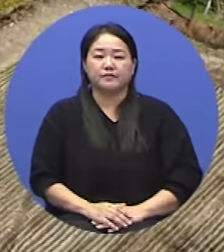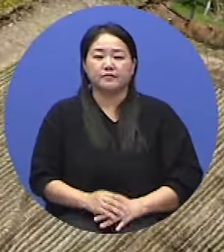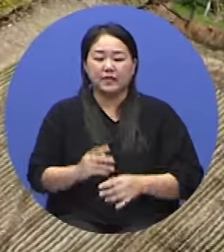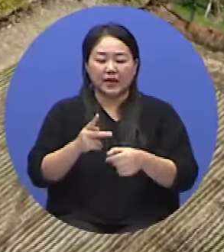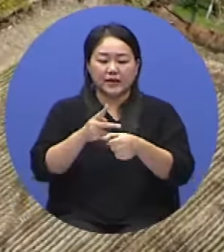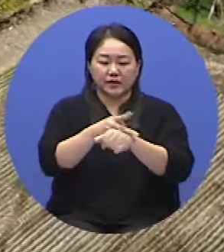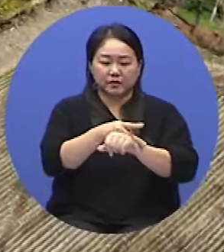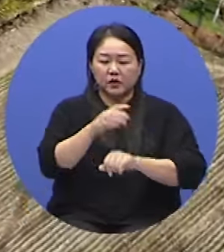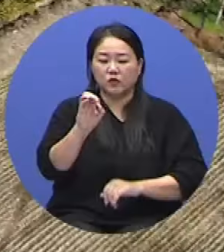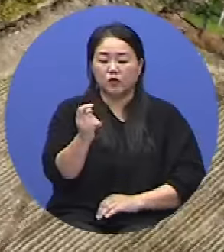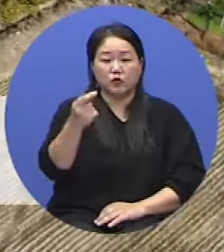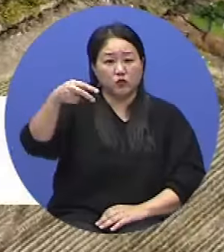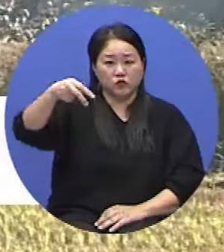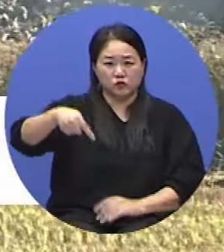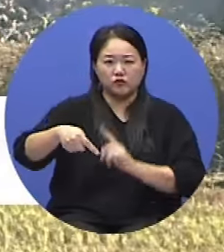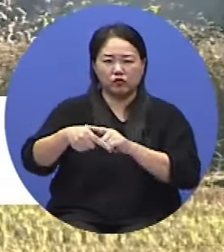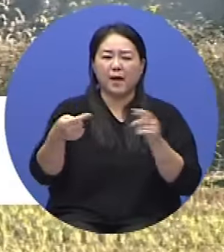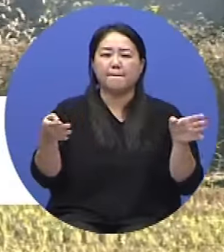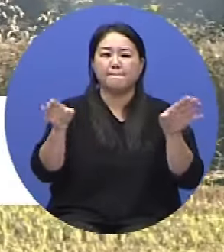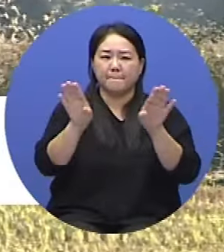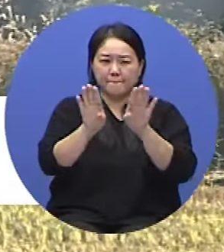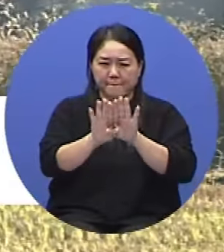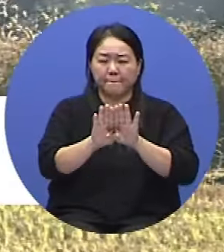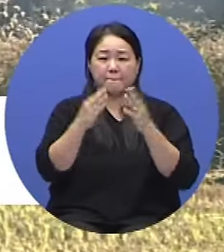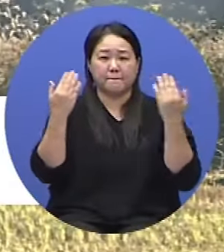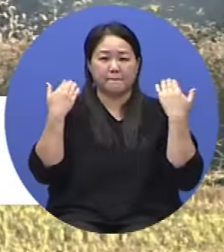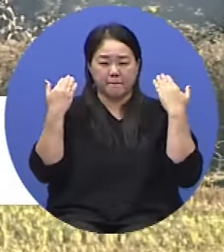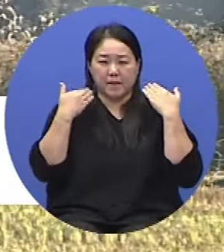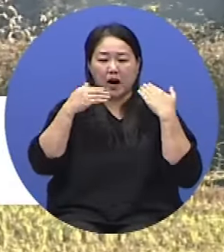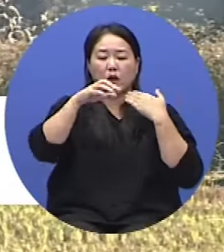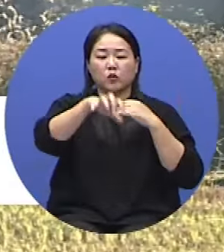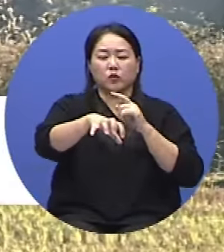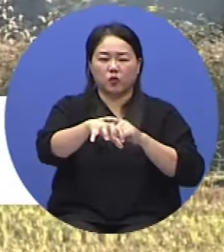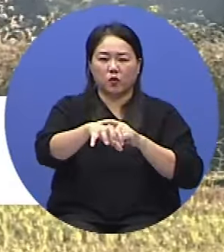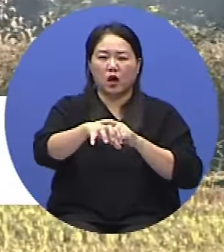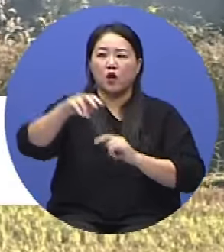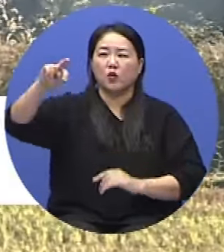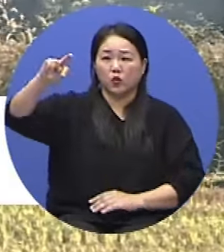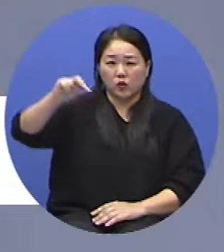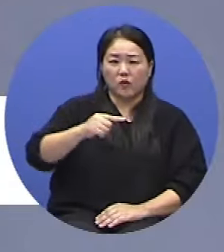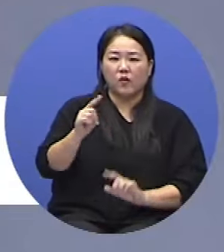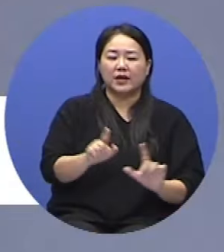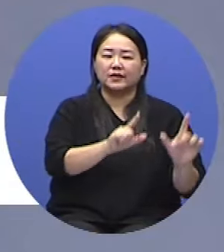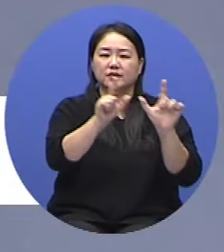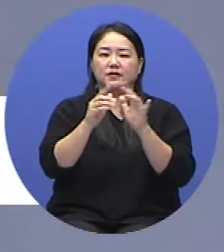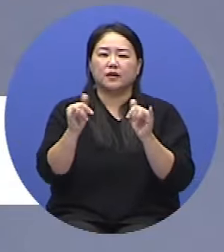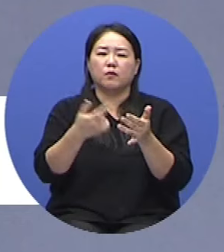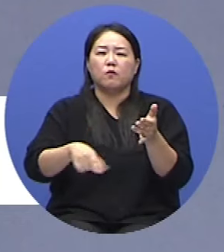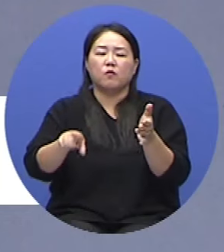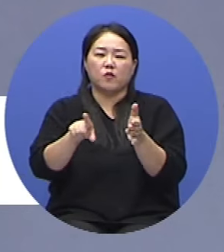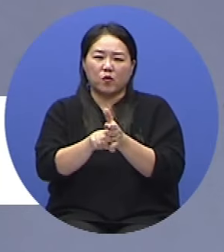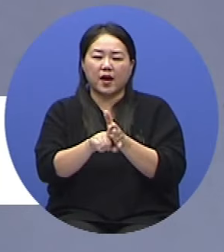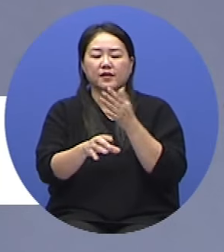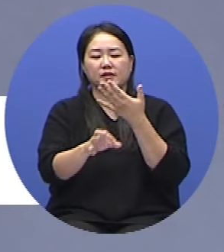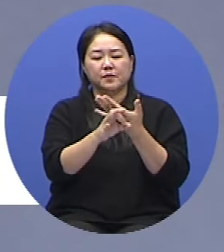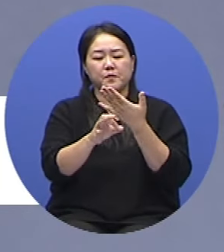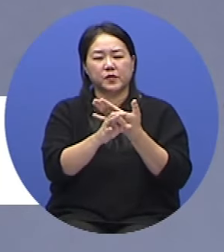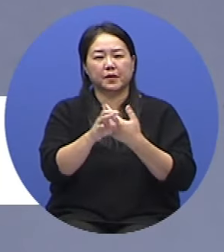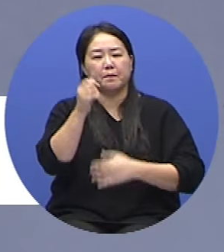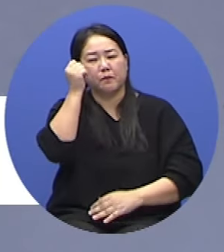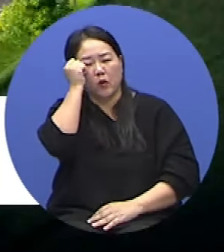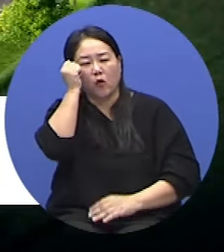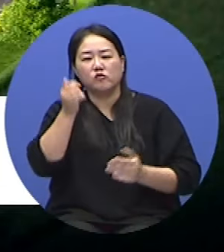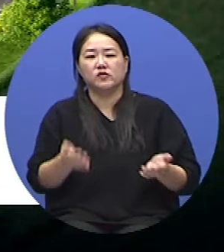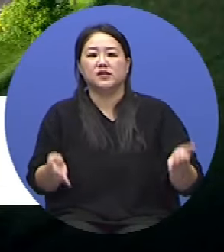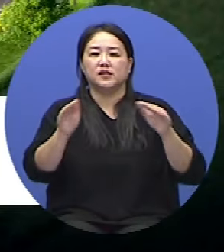임실군이 오수면 봉천초 폐교 부지에 귀농 귀촌인들을 위한 임시 거주 시설을 건립합니다. 이곳에는 내년 10월까지